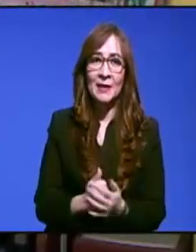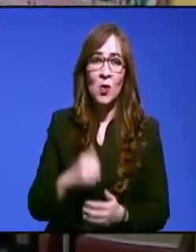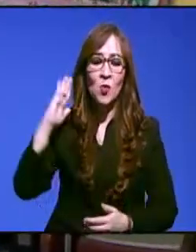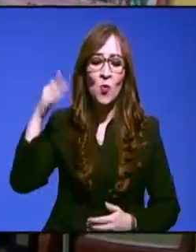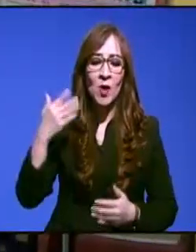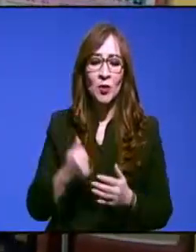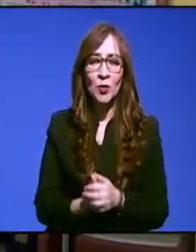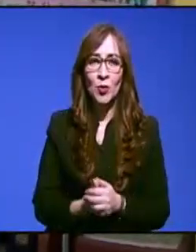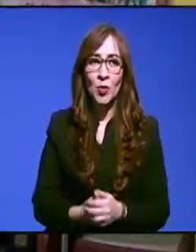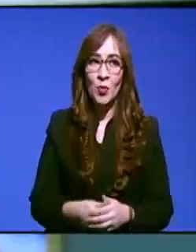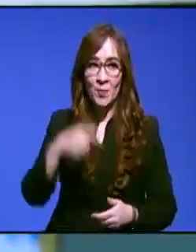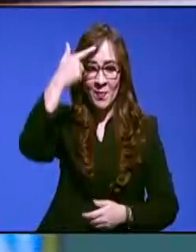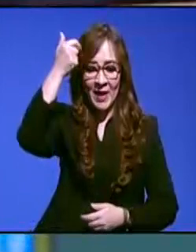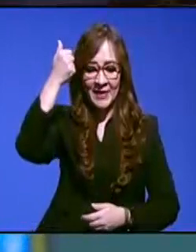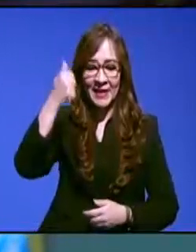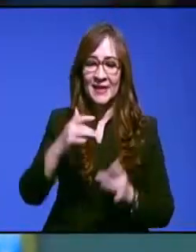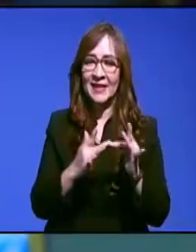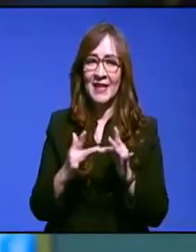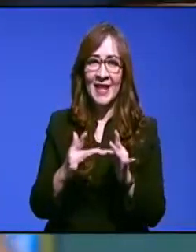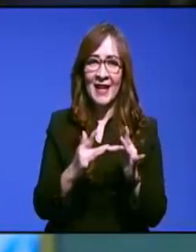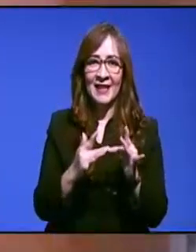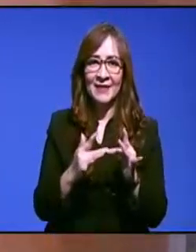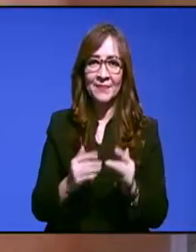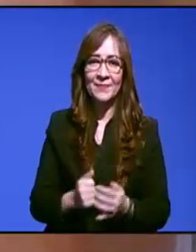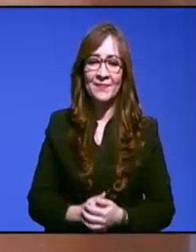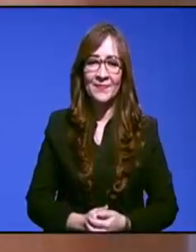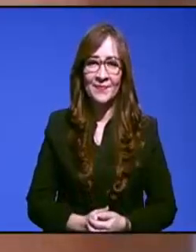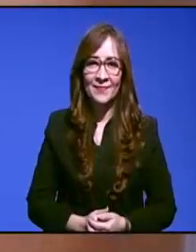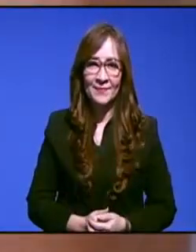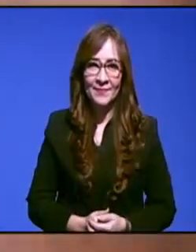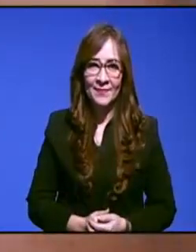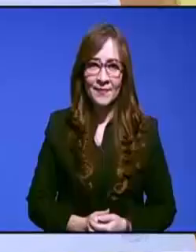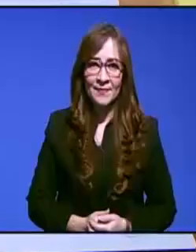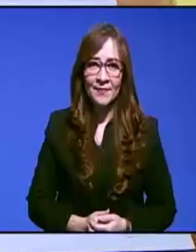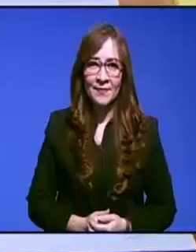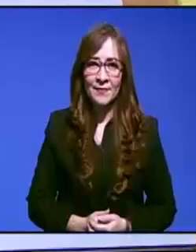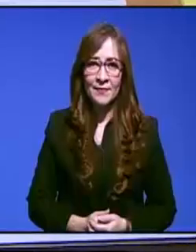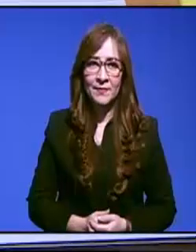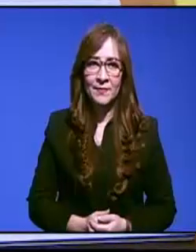guna menciptakan kenyamanan belajar pada siswa. Tim Liputan Transmedia.